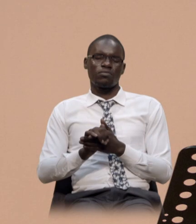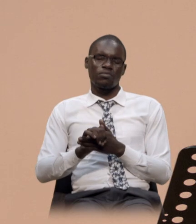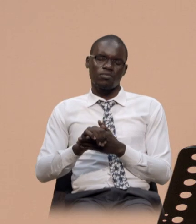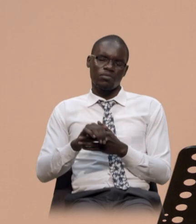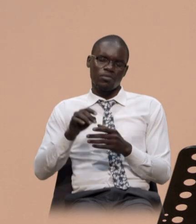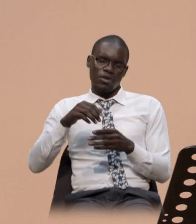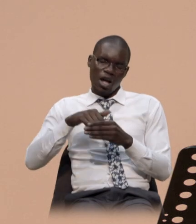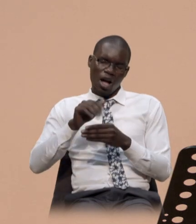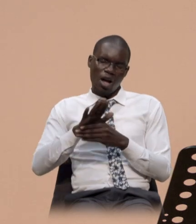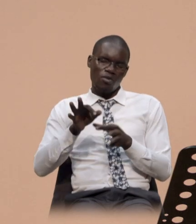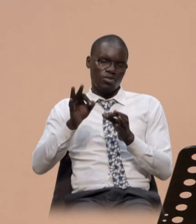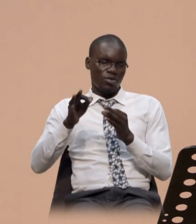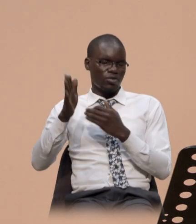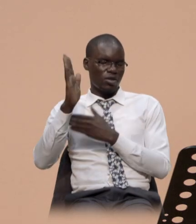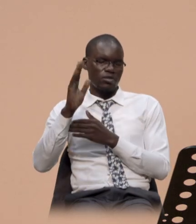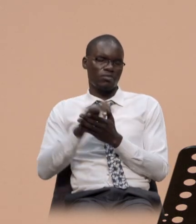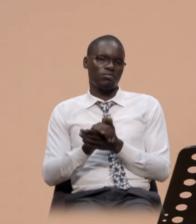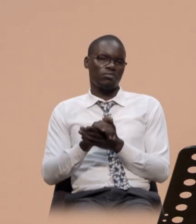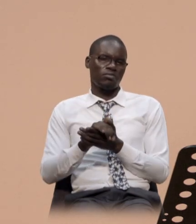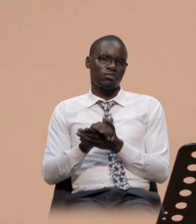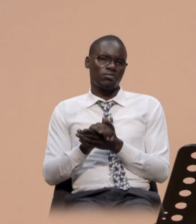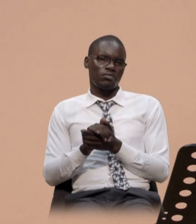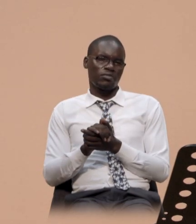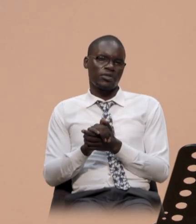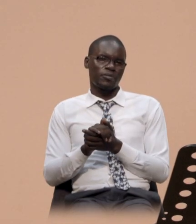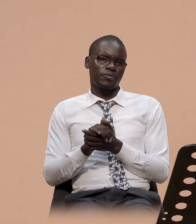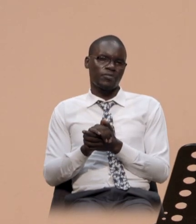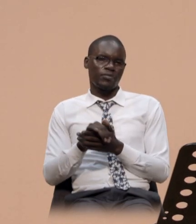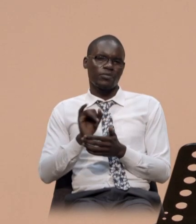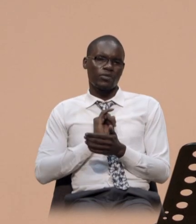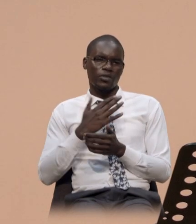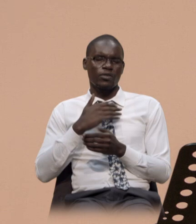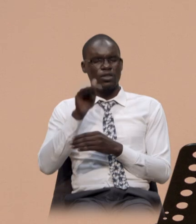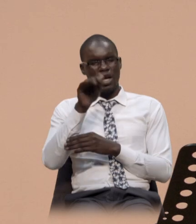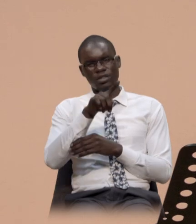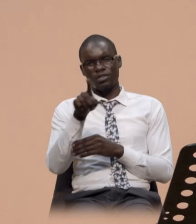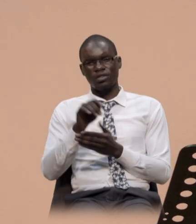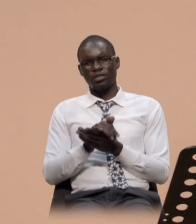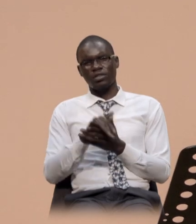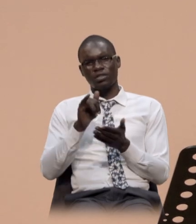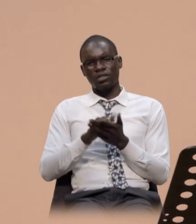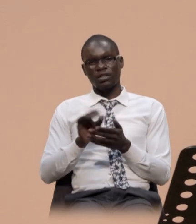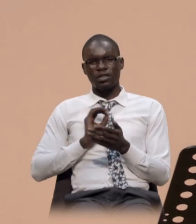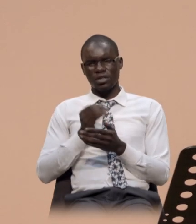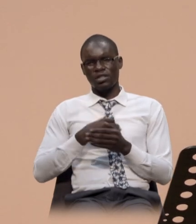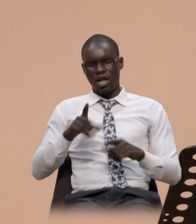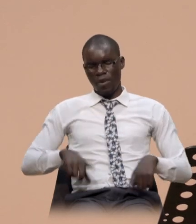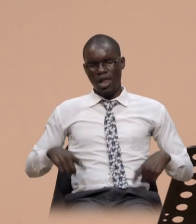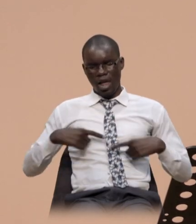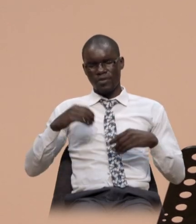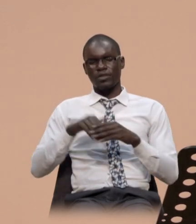Mungu. Hapa ndipo nataka nikuelezee mtumishi wa Mungu ya kwamba maisha yetu katika dunia